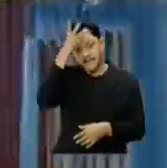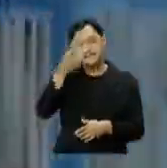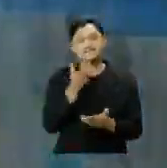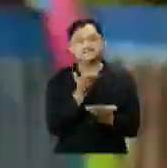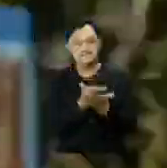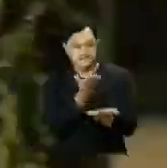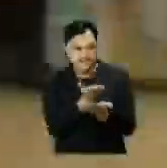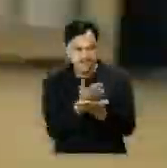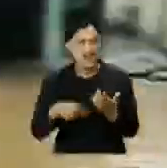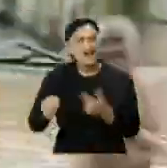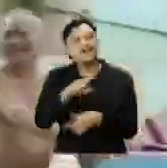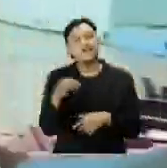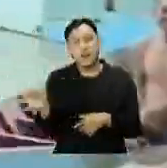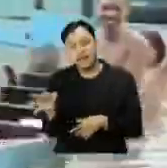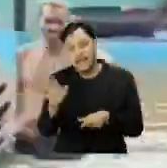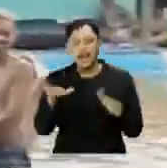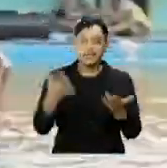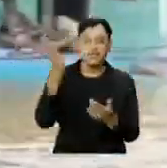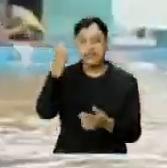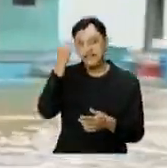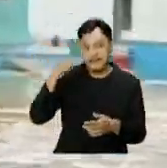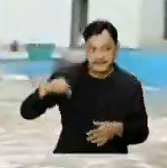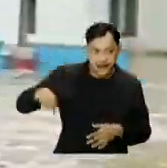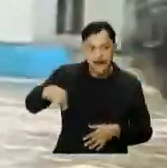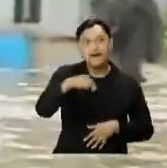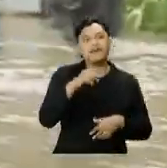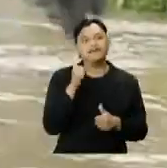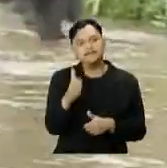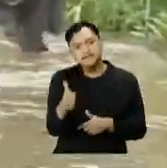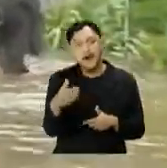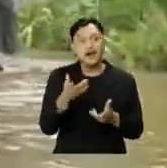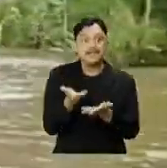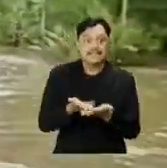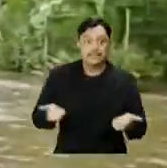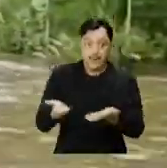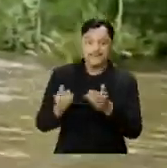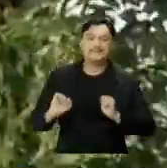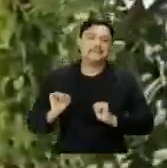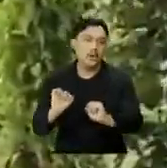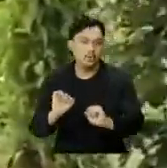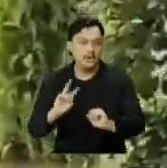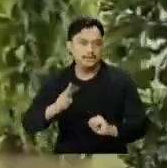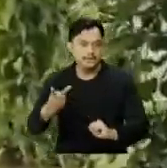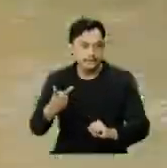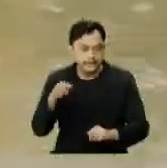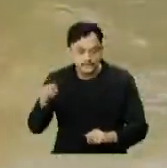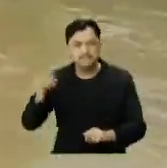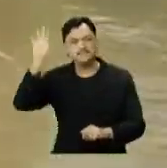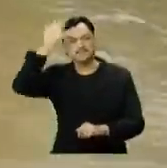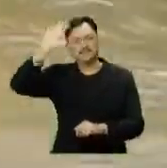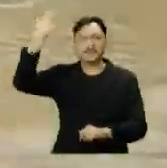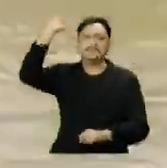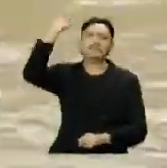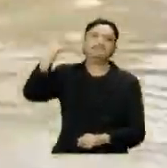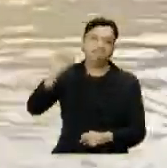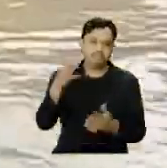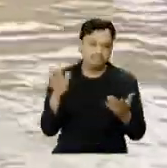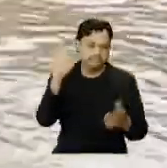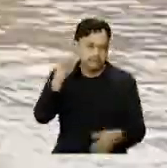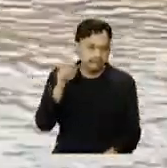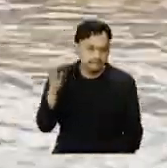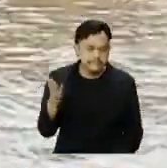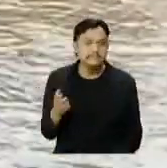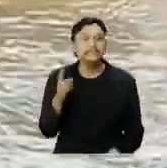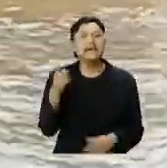Kabupaten Kota atau pemerintah setempat untuk juga menetapkan status darurat bencana mengantisipasi kondisi cuaca ekstrim yang sedang berlangsung, sehingga akses